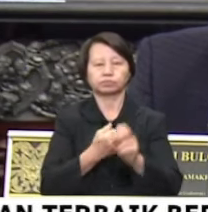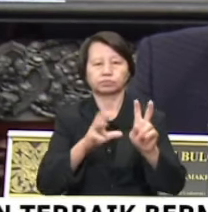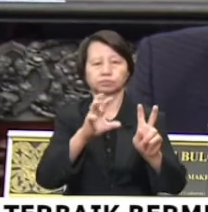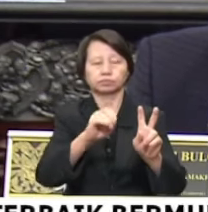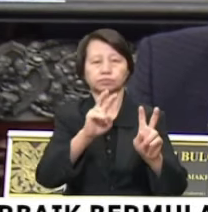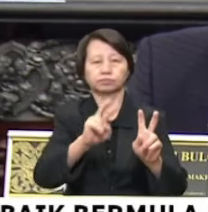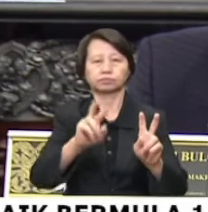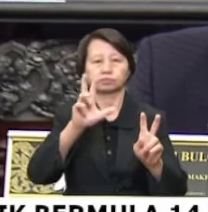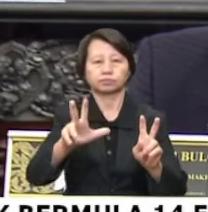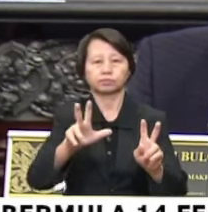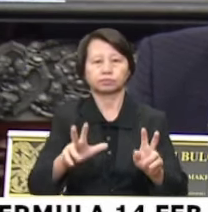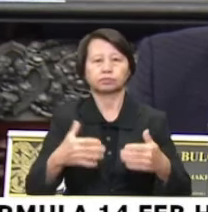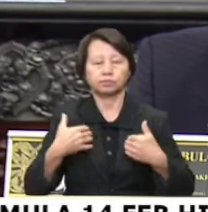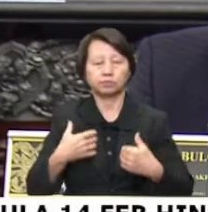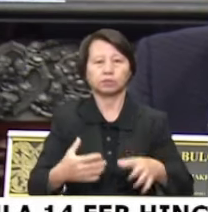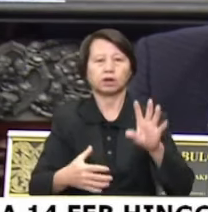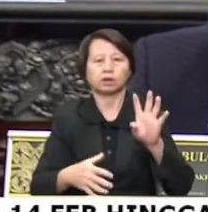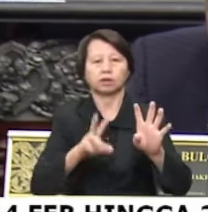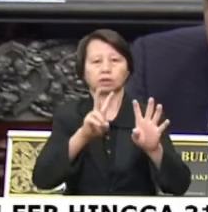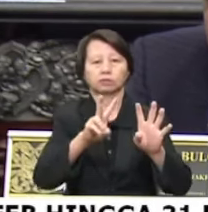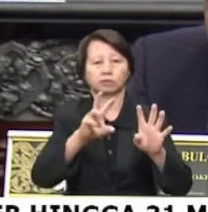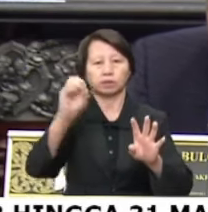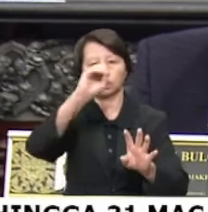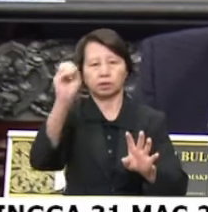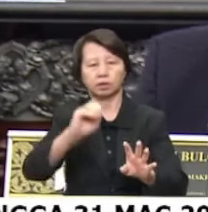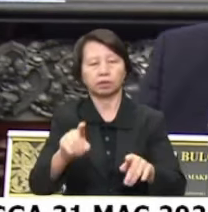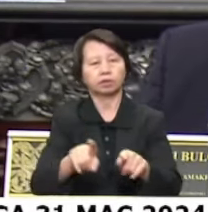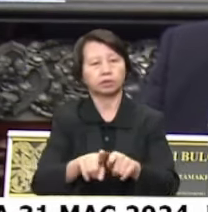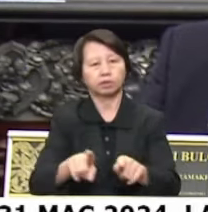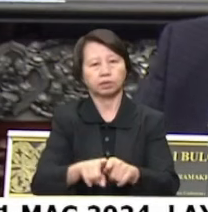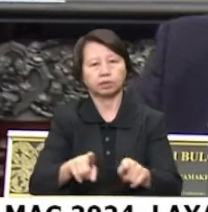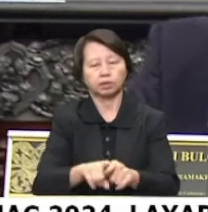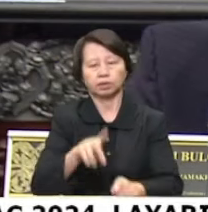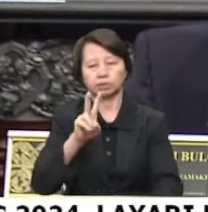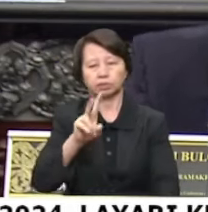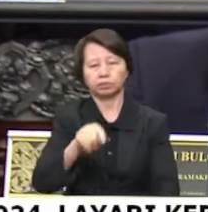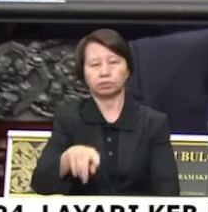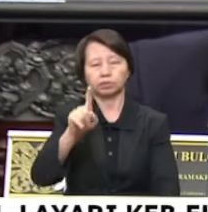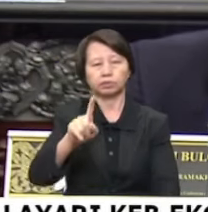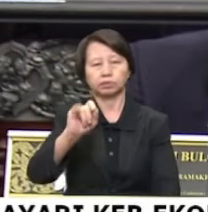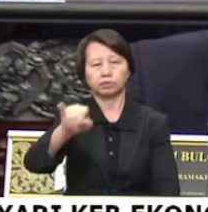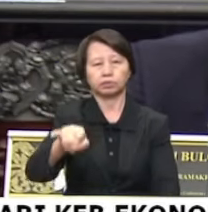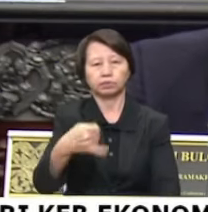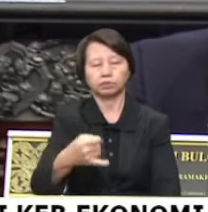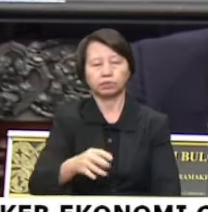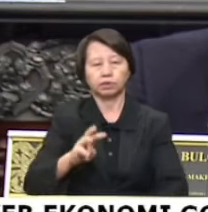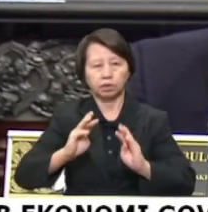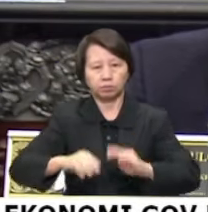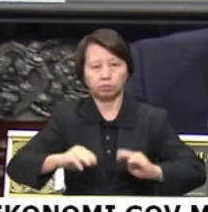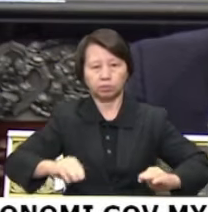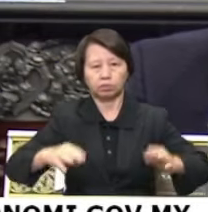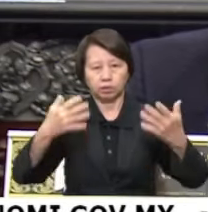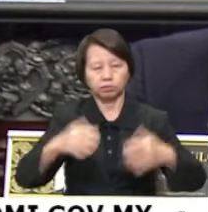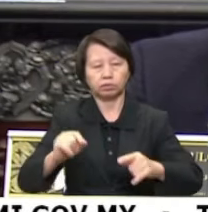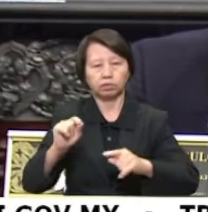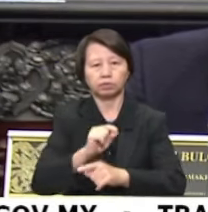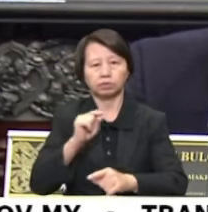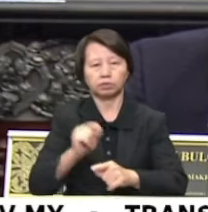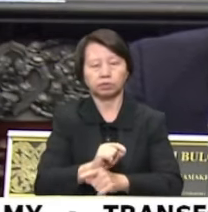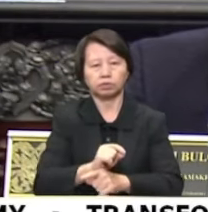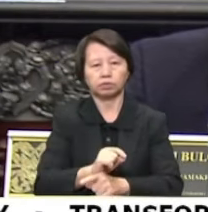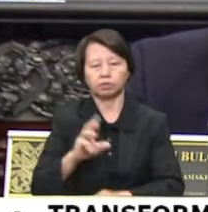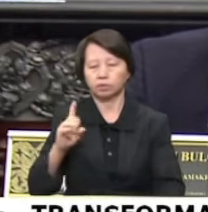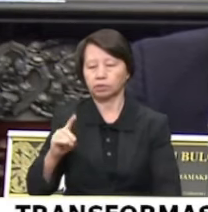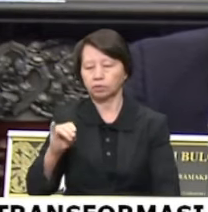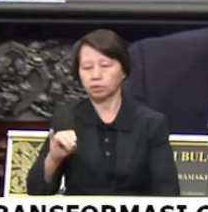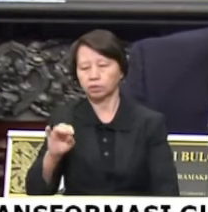2023, seramai 42% bersamaan dengan 2.1 juta murid telah menggunakan DELIMA